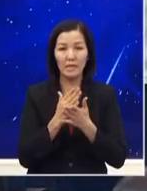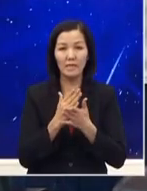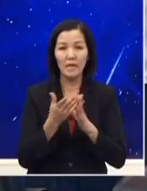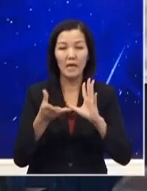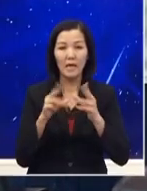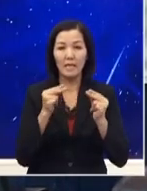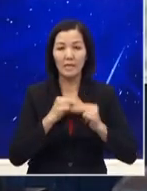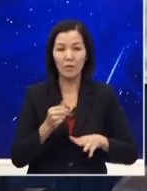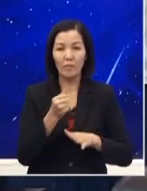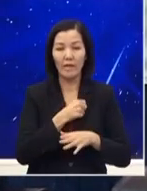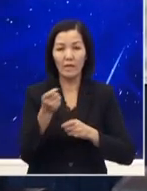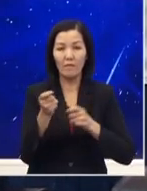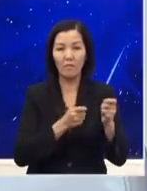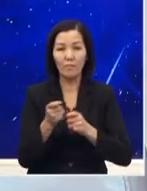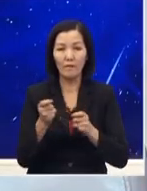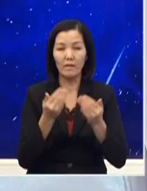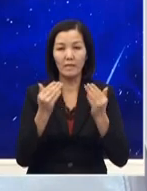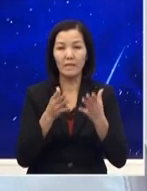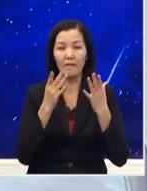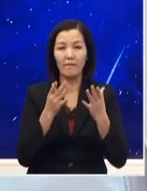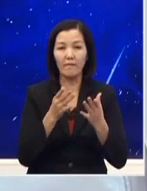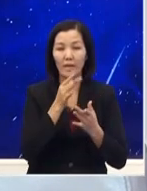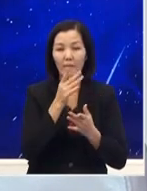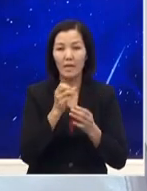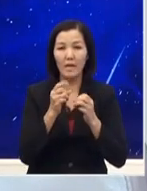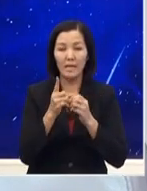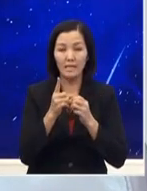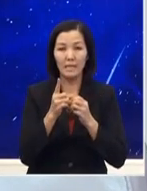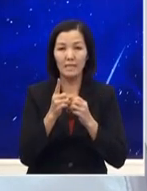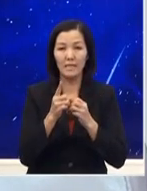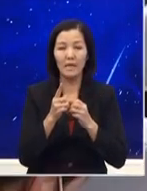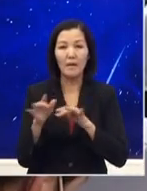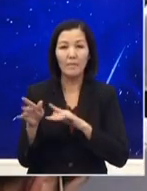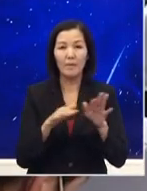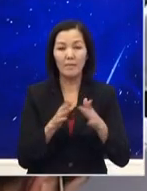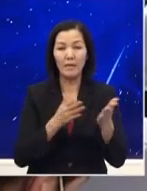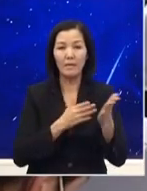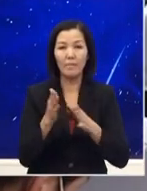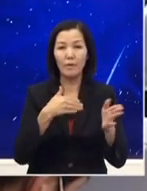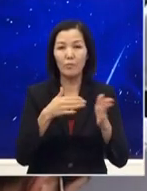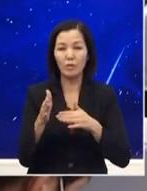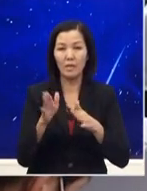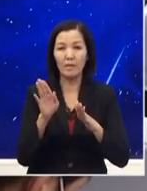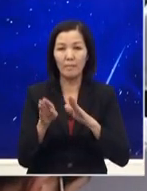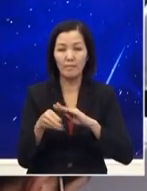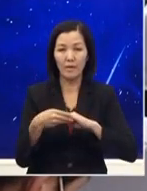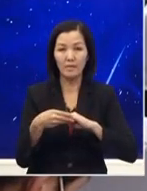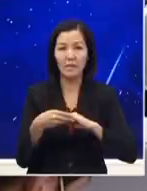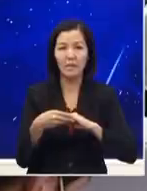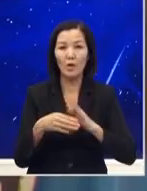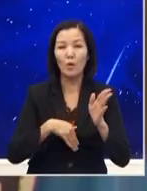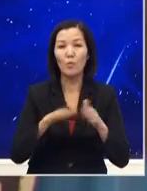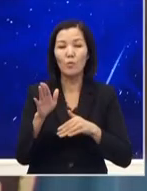работы органов военного управления является на данный момент 11-м по счету. Данные мероприятия направлены на устранение коррупционных рисков и